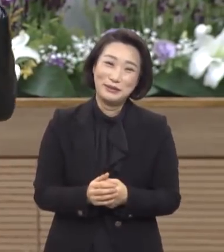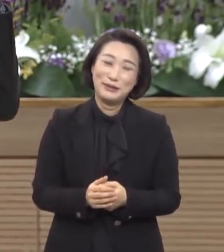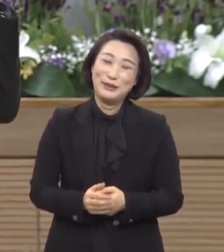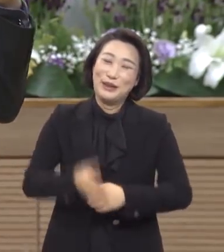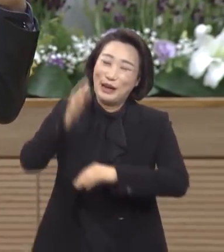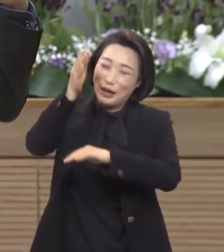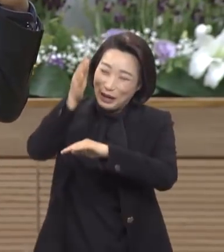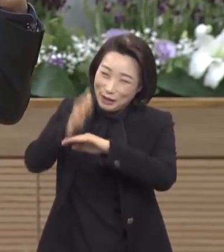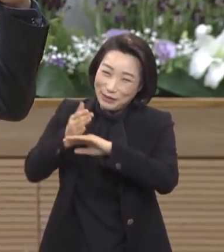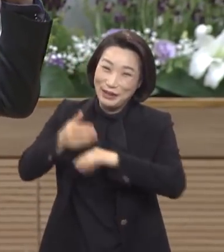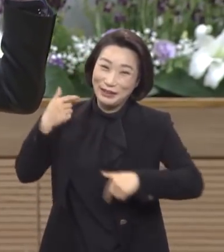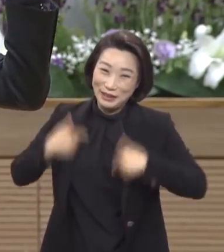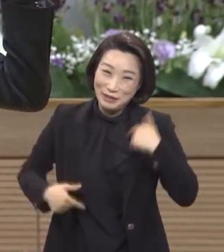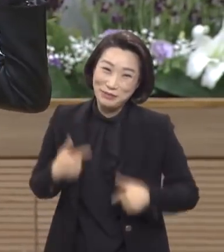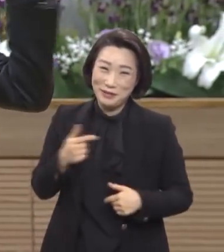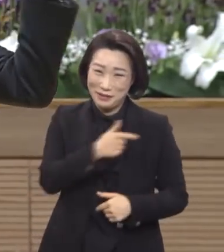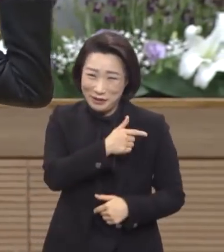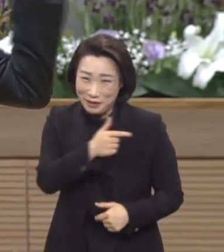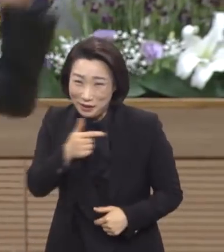감사와 기쁨이